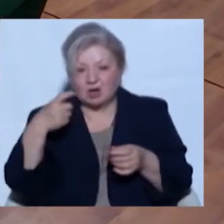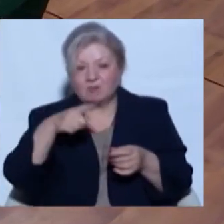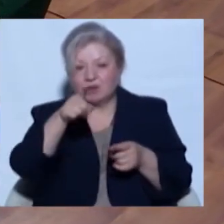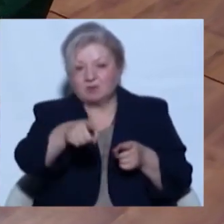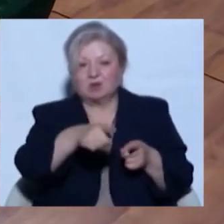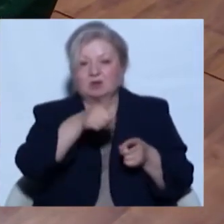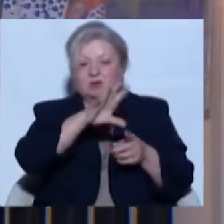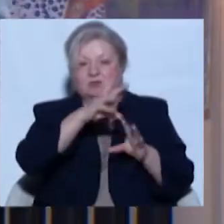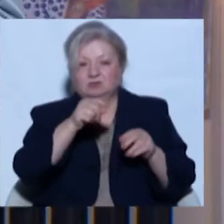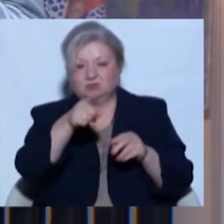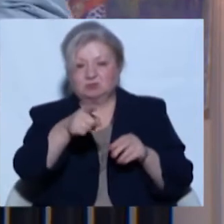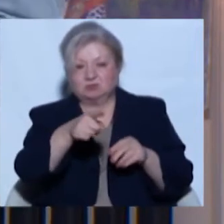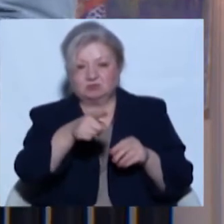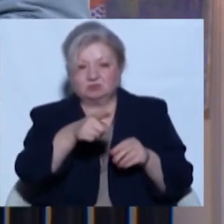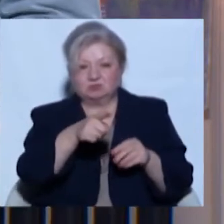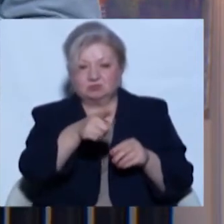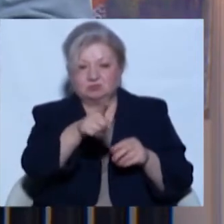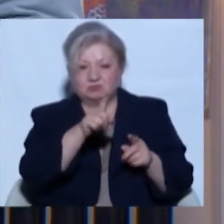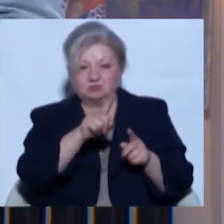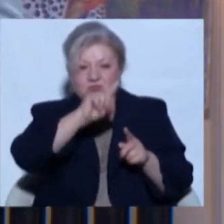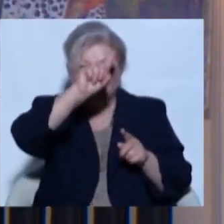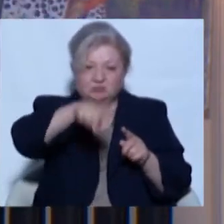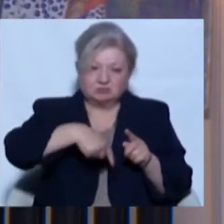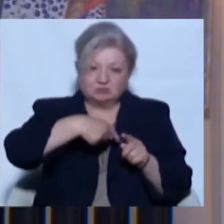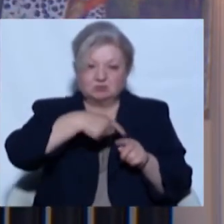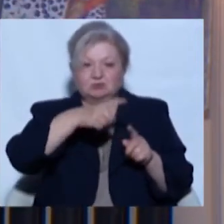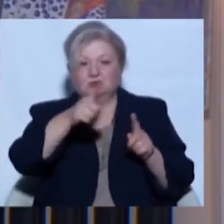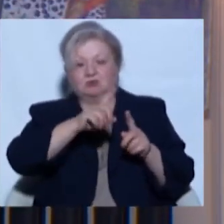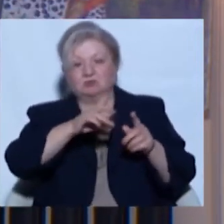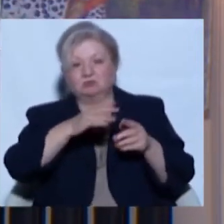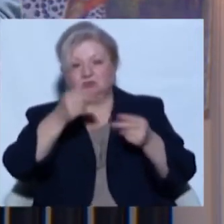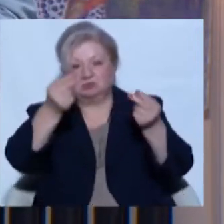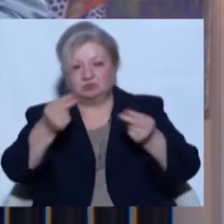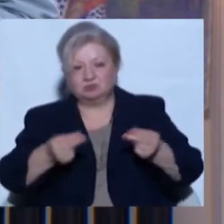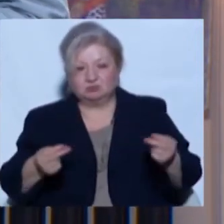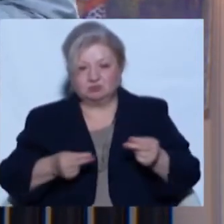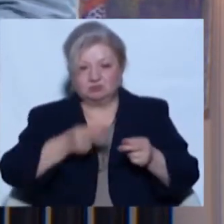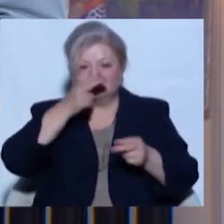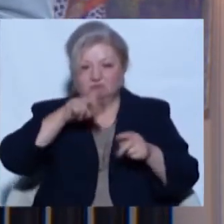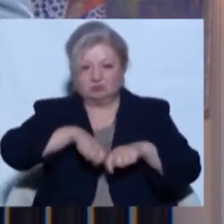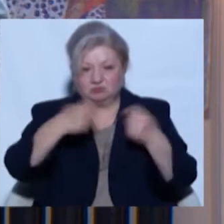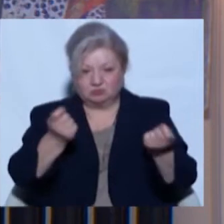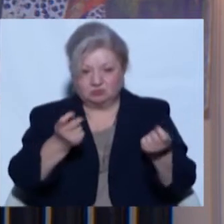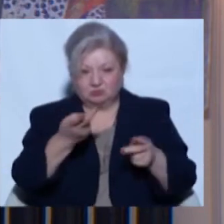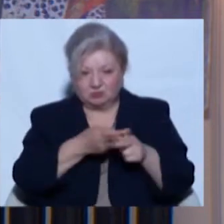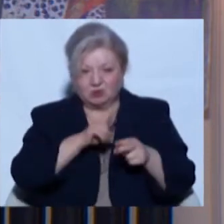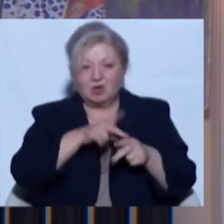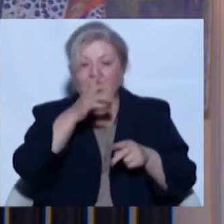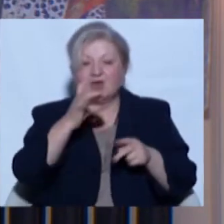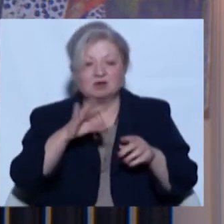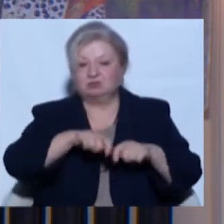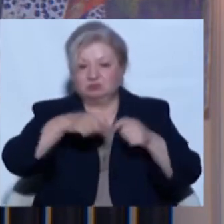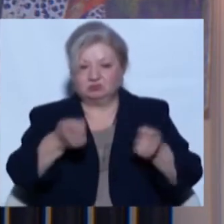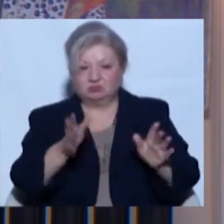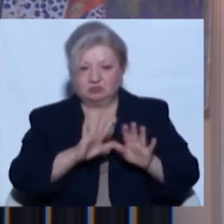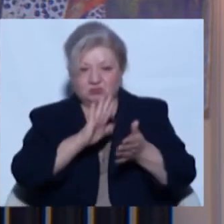მოსთხოვა ამ ტრაქტატის გაწყვეტა მაგრამ ერეკლემ ეს არ გააკეთა პირიქით მას რუსეთის დახმარების იმედი აქვს და აქედან გამომდინარე